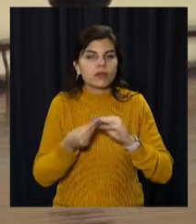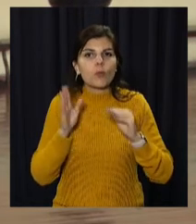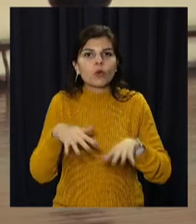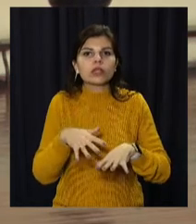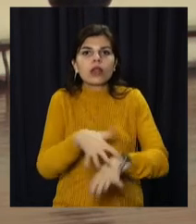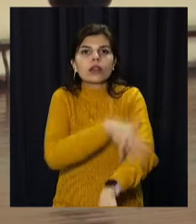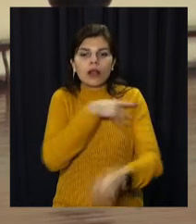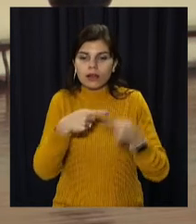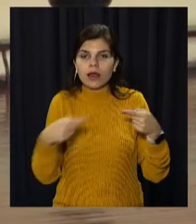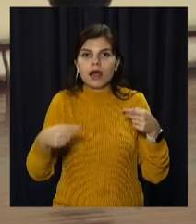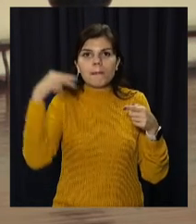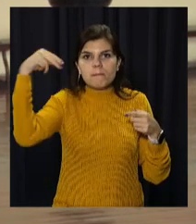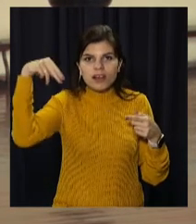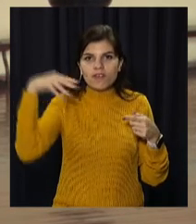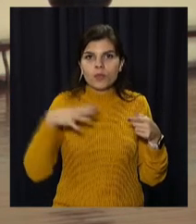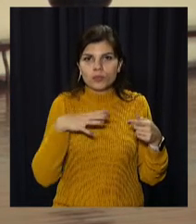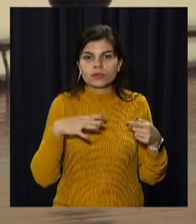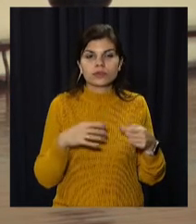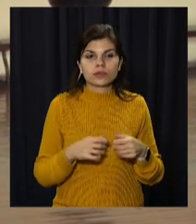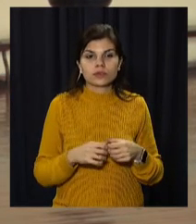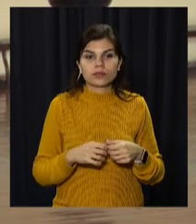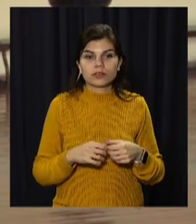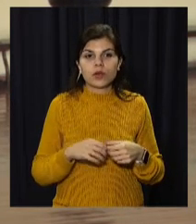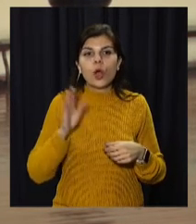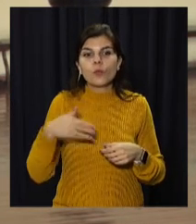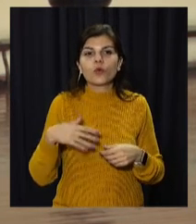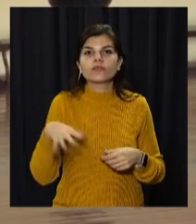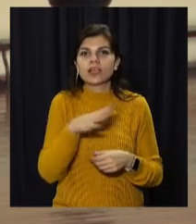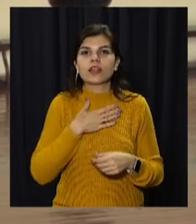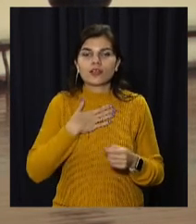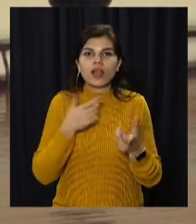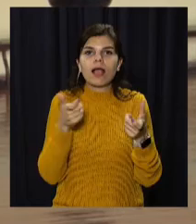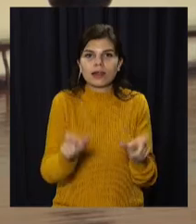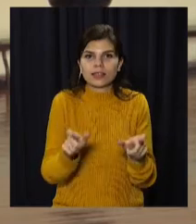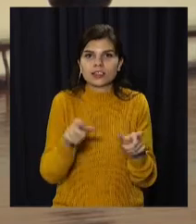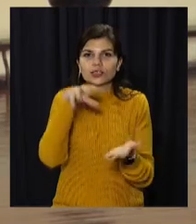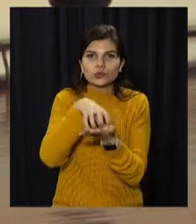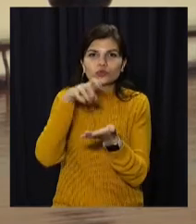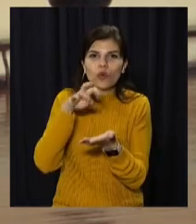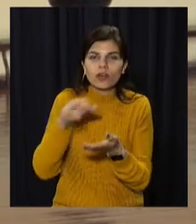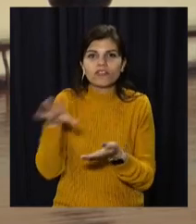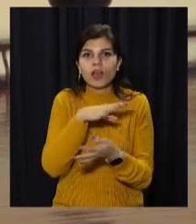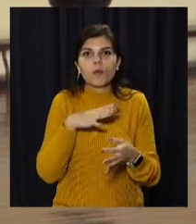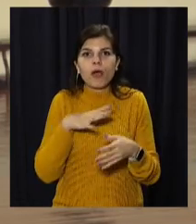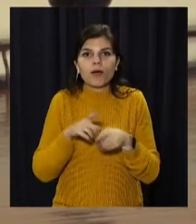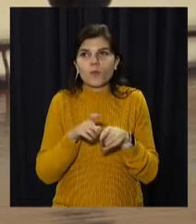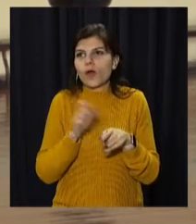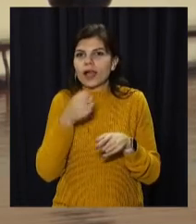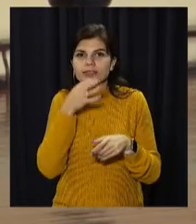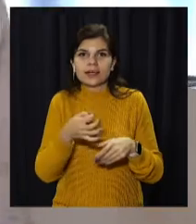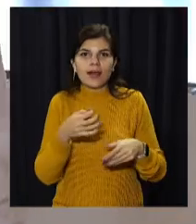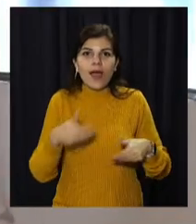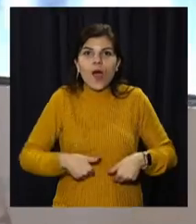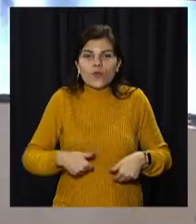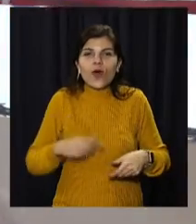наших всех карантинных зон, все были голодные, поэтому все полетели на соревнования и все-таки сделали эту Украину, сделали